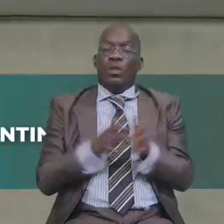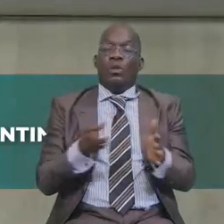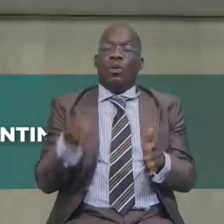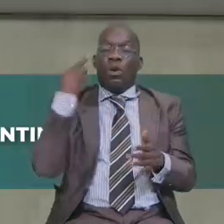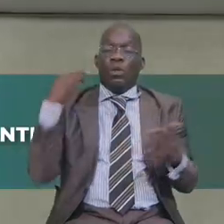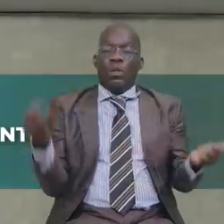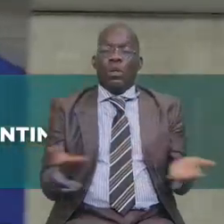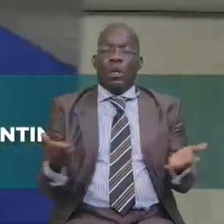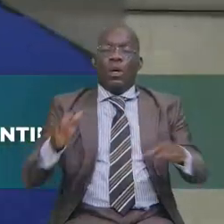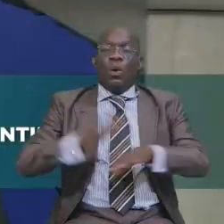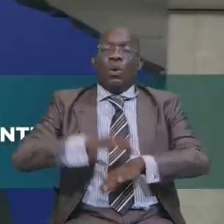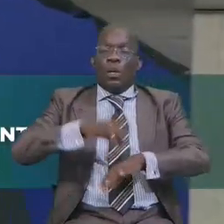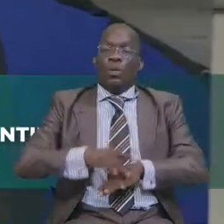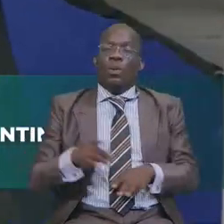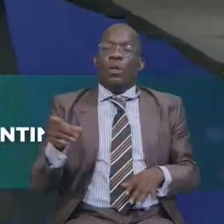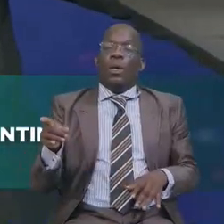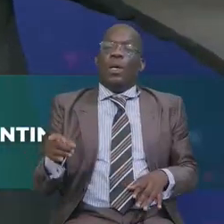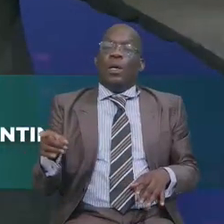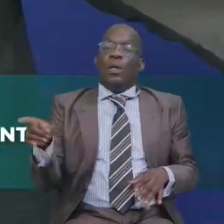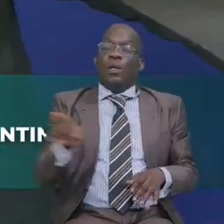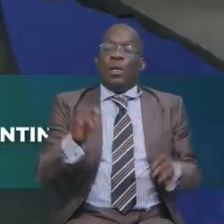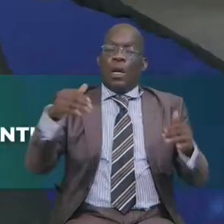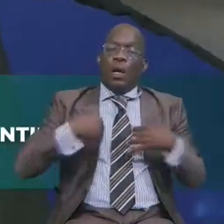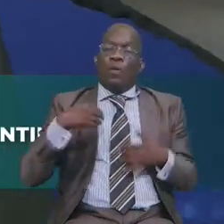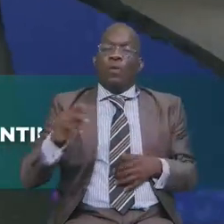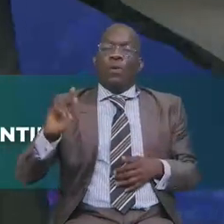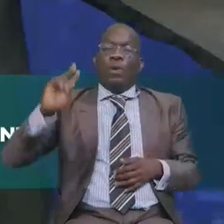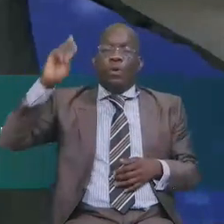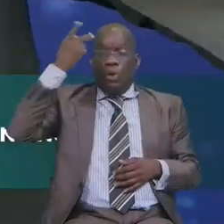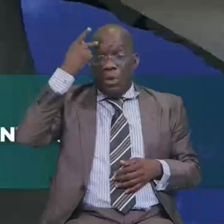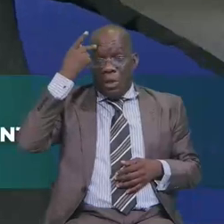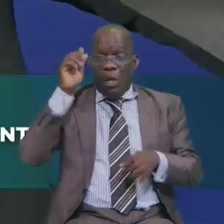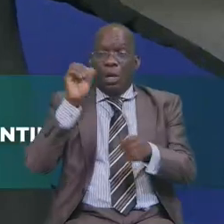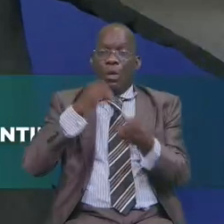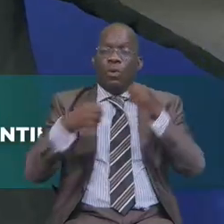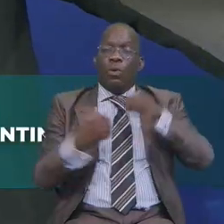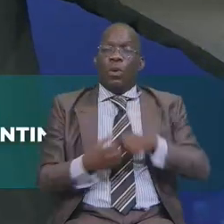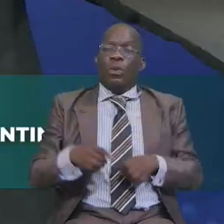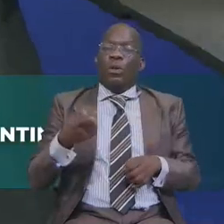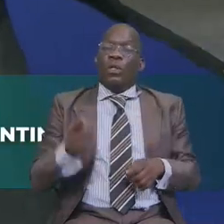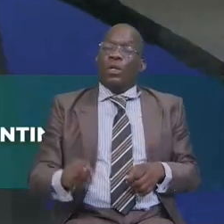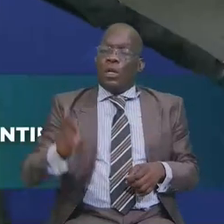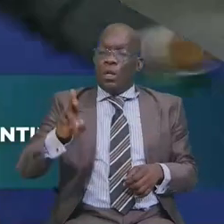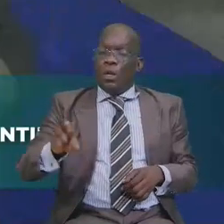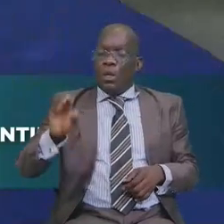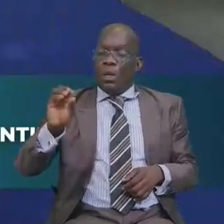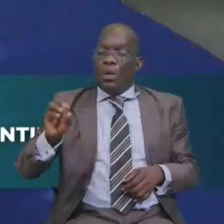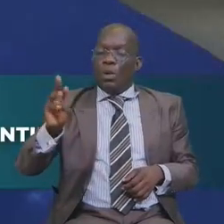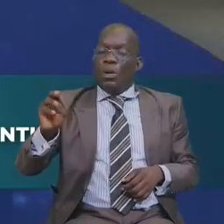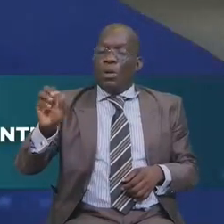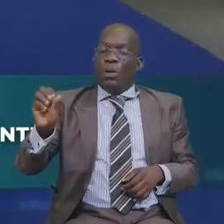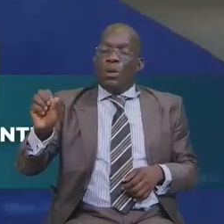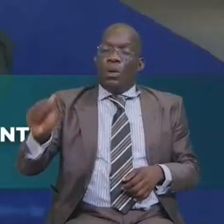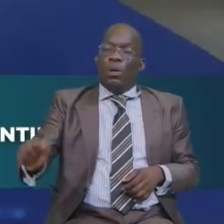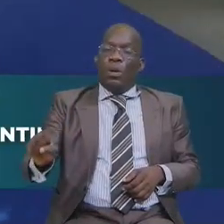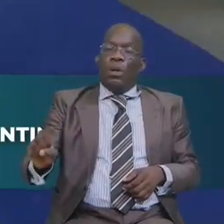ils avaient des problèmes politiques. Et les Romains dominaient sur eux. Même